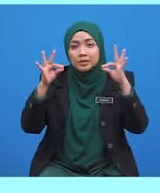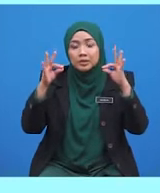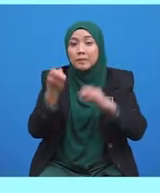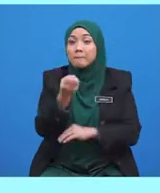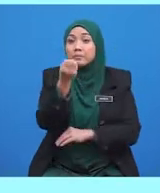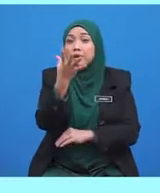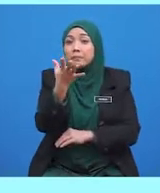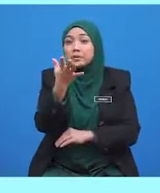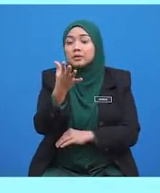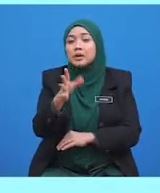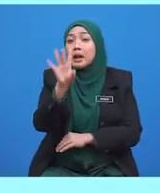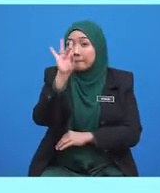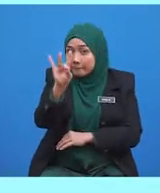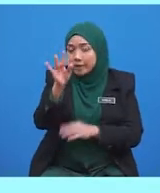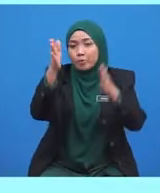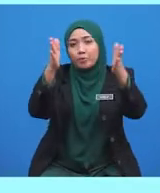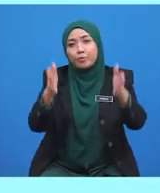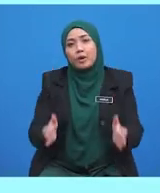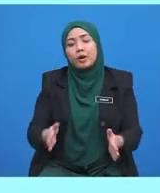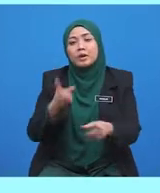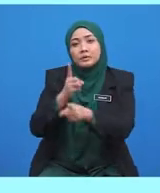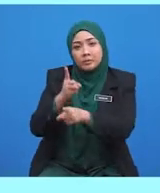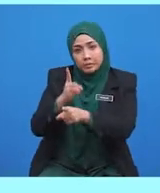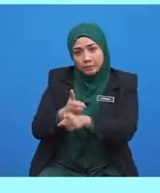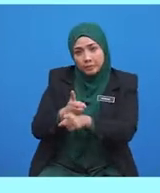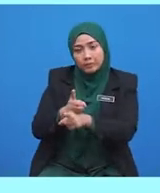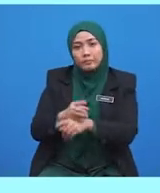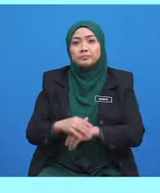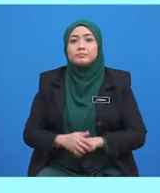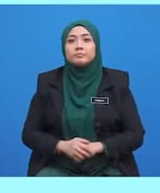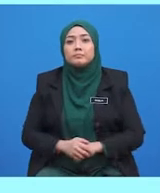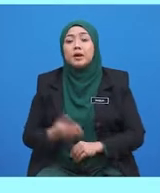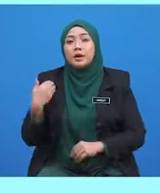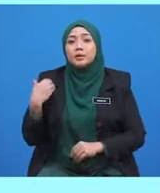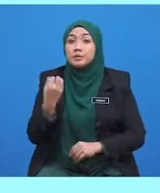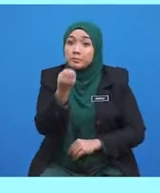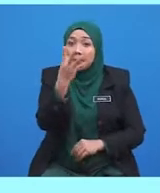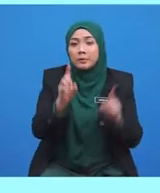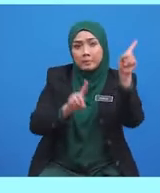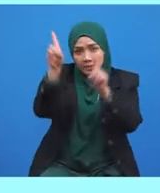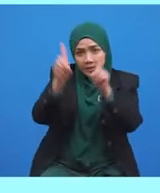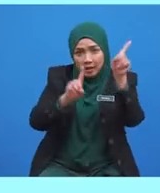Ya, 8 orang. Bagus. Ada berapa bintang?